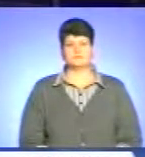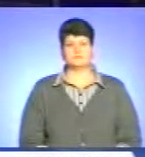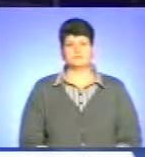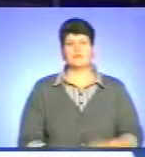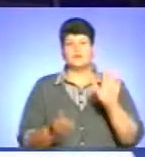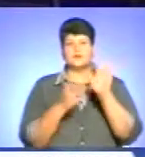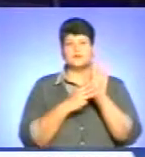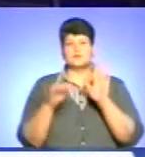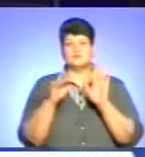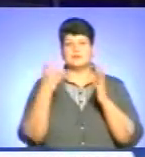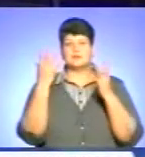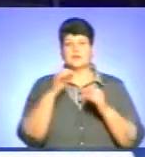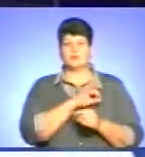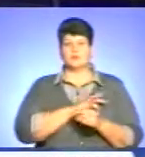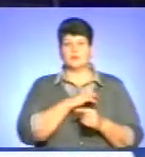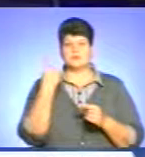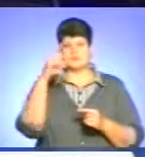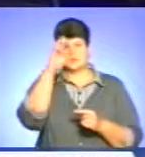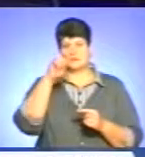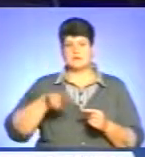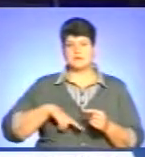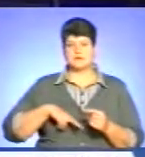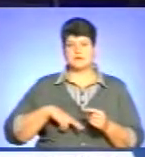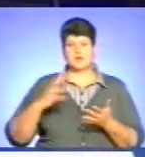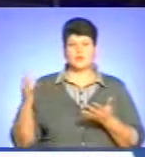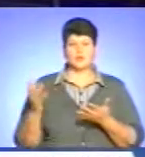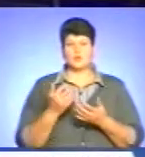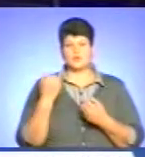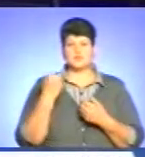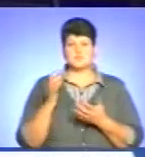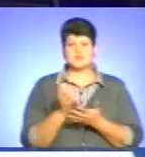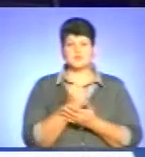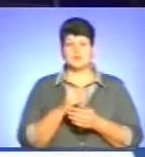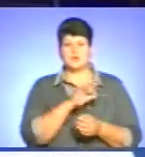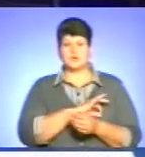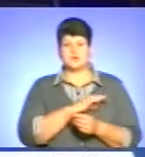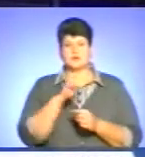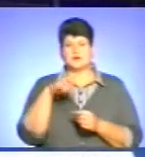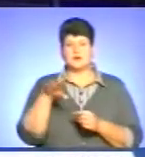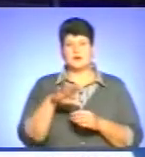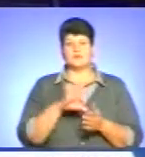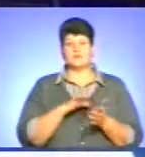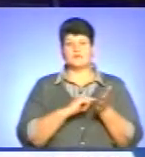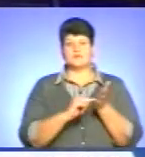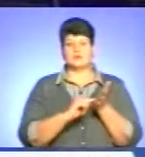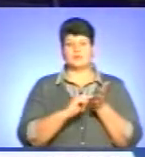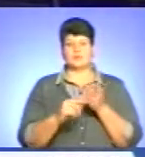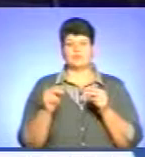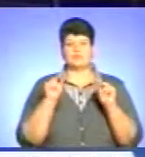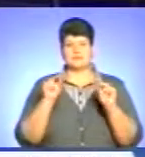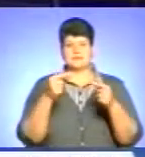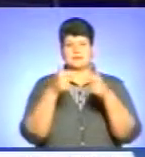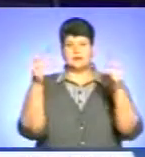Восьмого жовтня – День юриста. В обласній державній адміністрації найуспішніших юристів краю з нагоди професійного свята було відзначено почесними грамотами